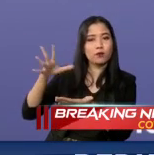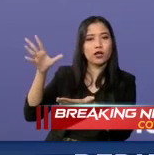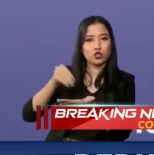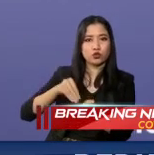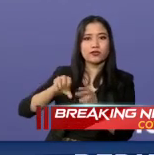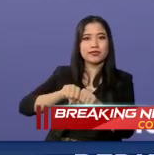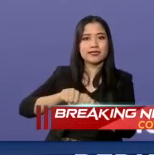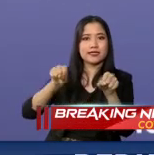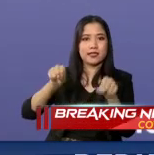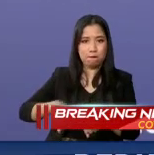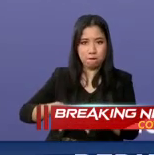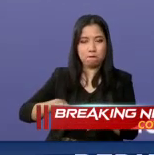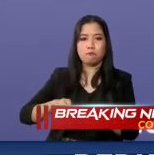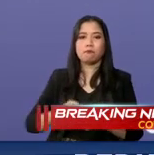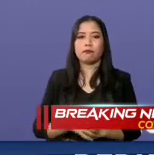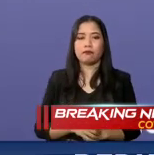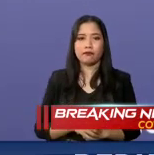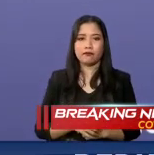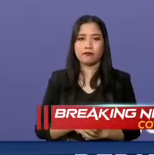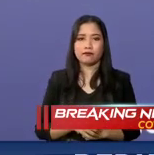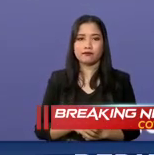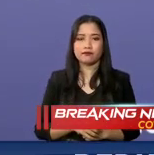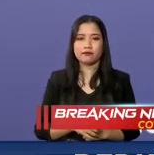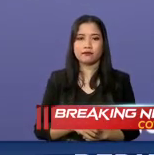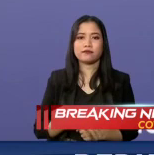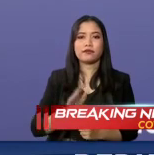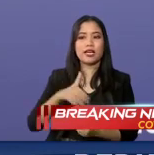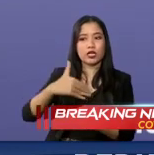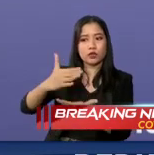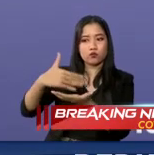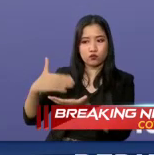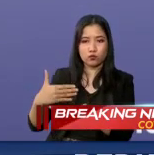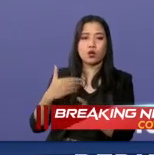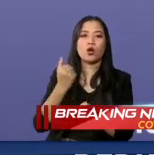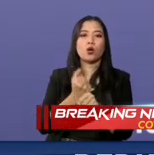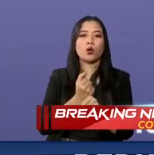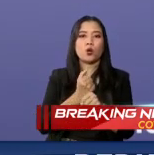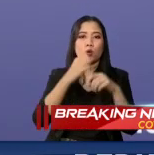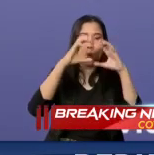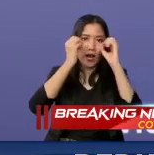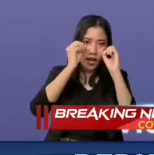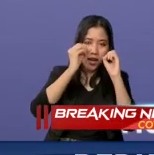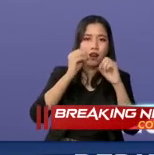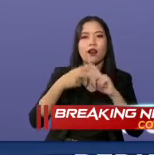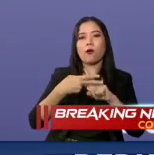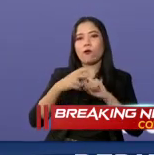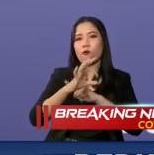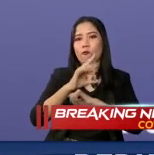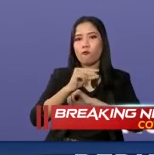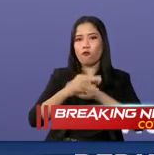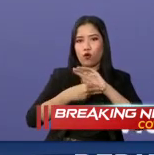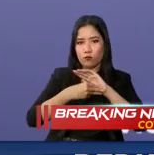all-new record kemudian juga kita himpun dari Google POM dan juga melalui beberapa kali kita